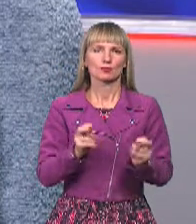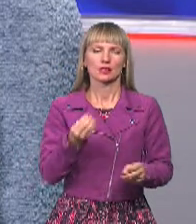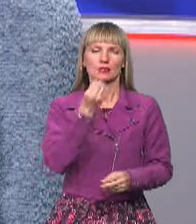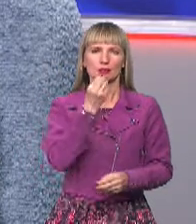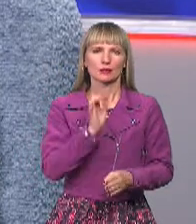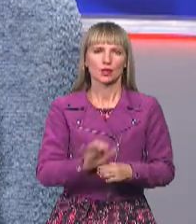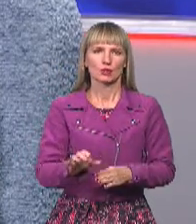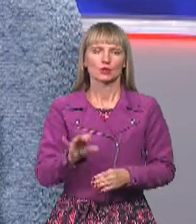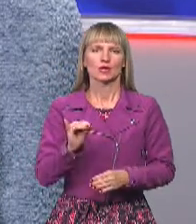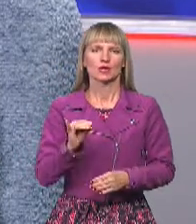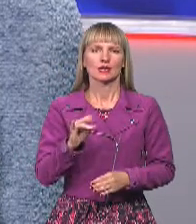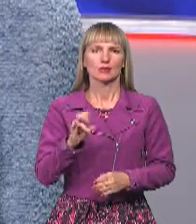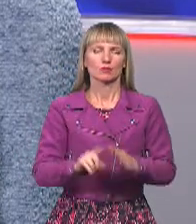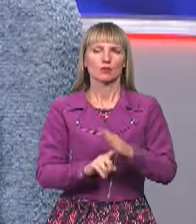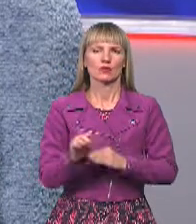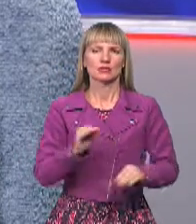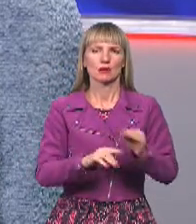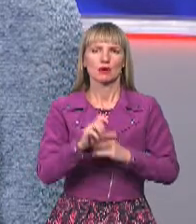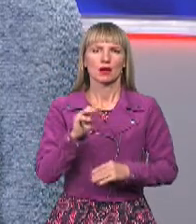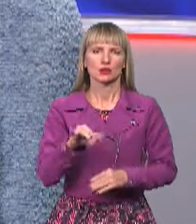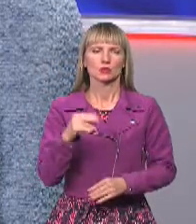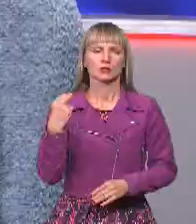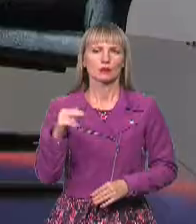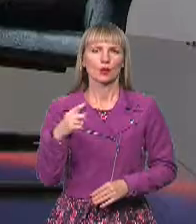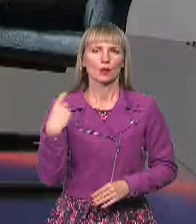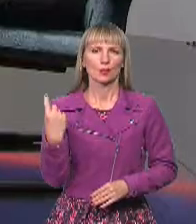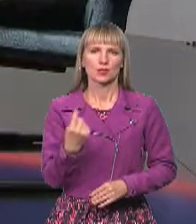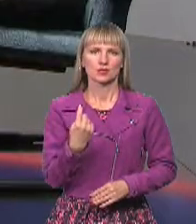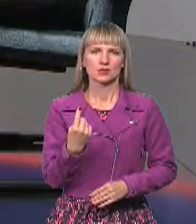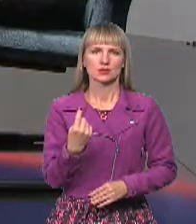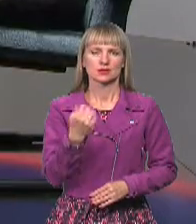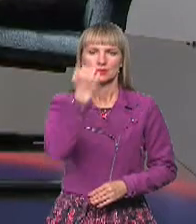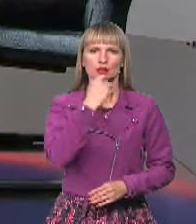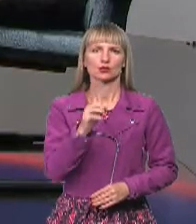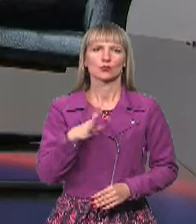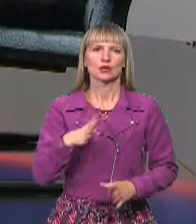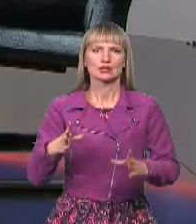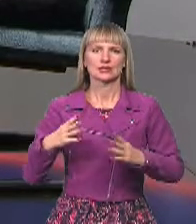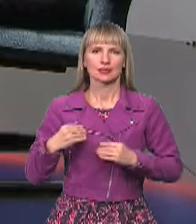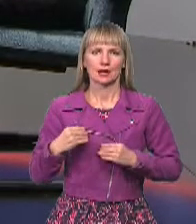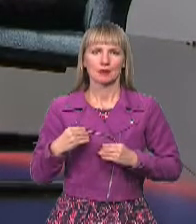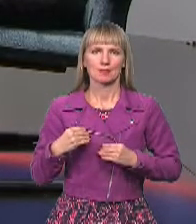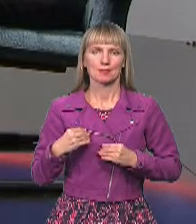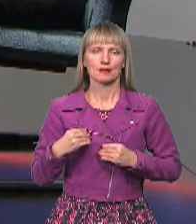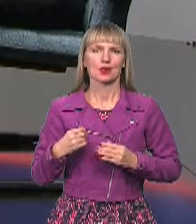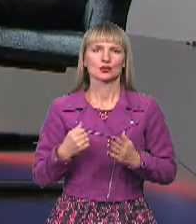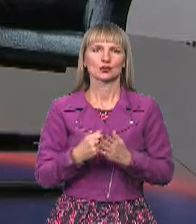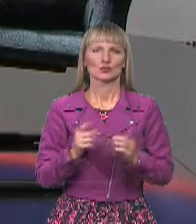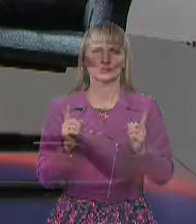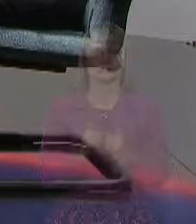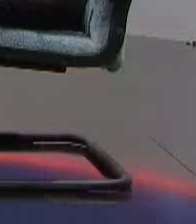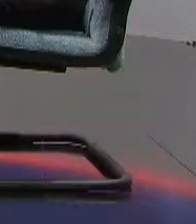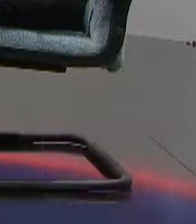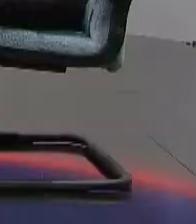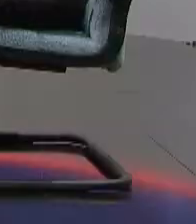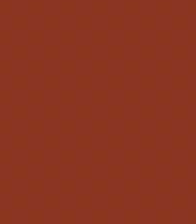харчової продукції та запровадження системи ХАСП у Запорізькій області. Дякую, що були з нами. На все добре, до зустрічі.